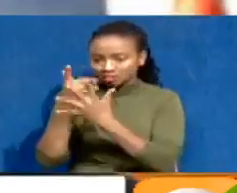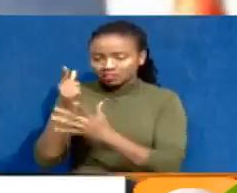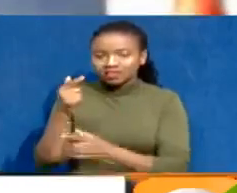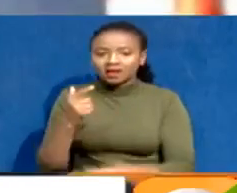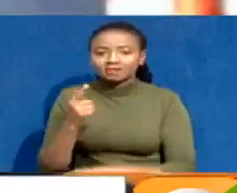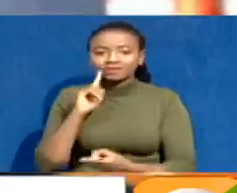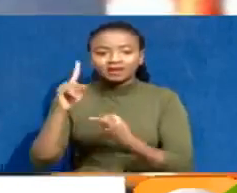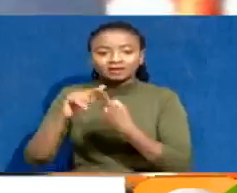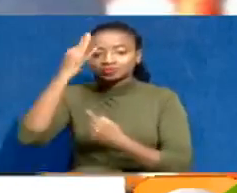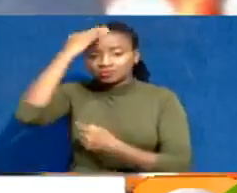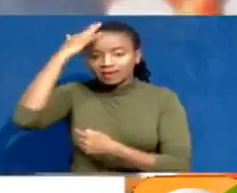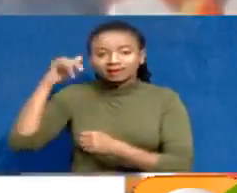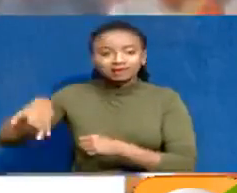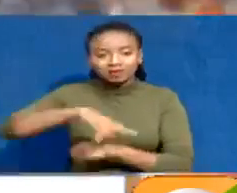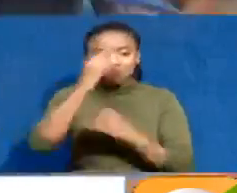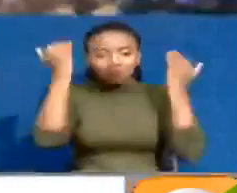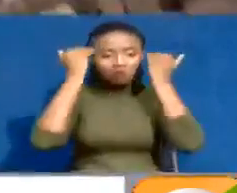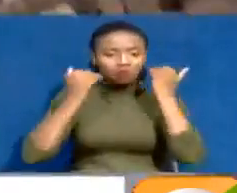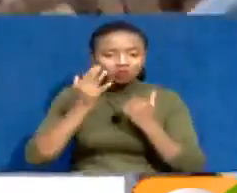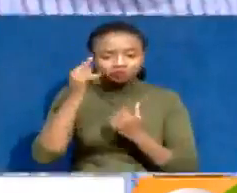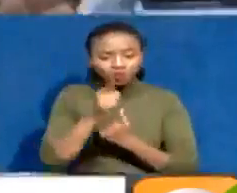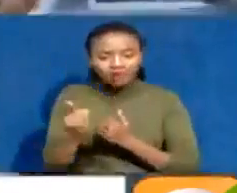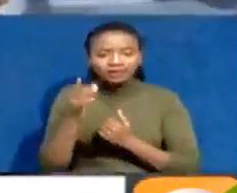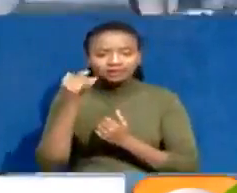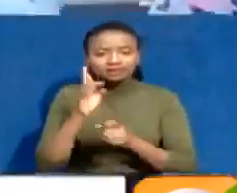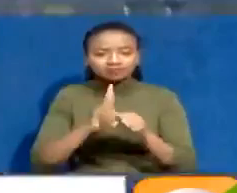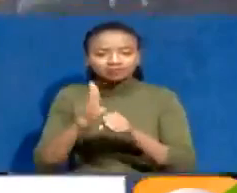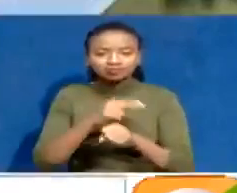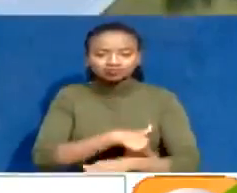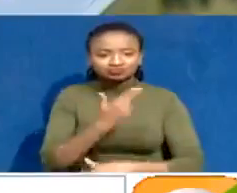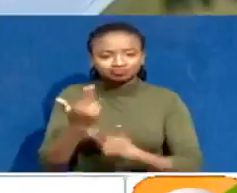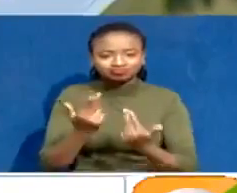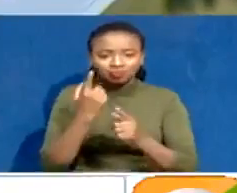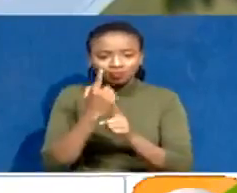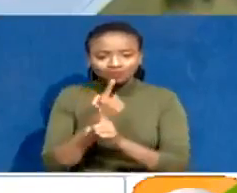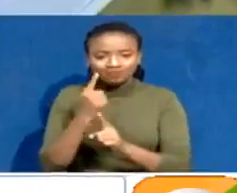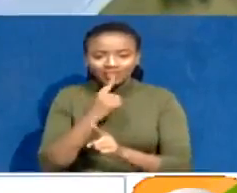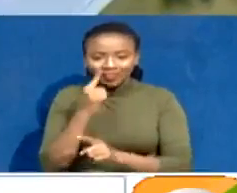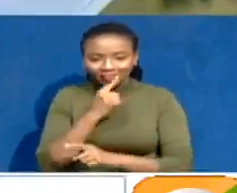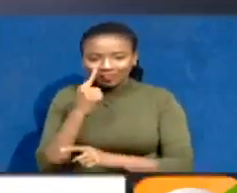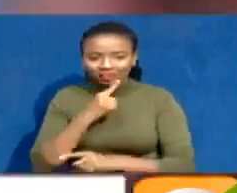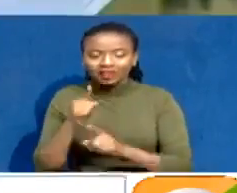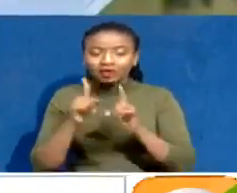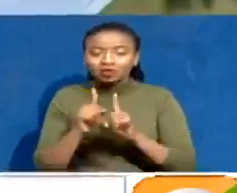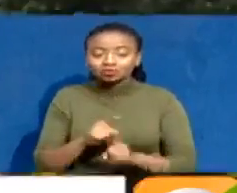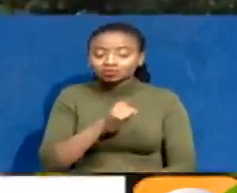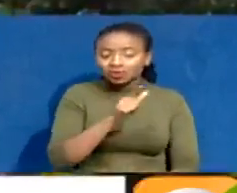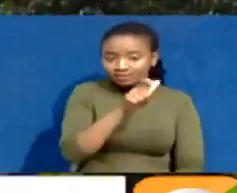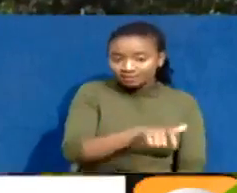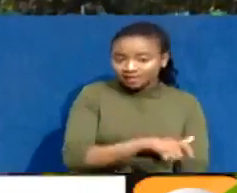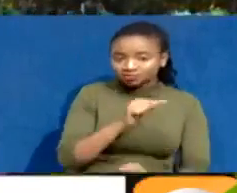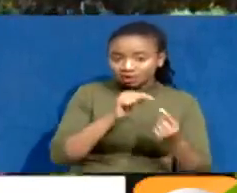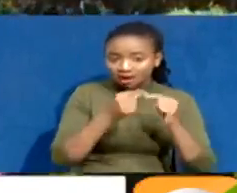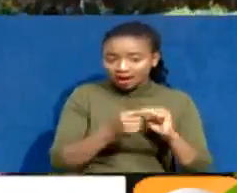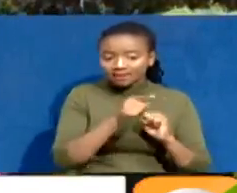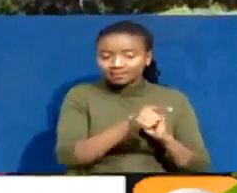kufikishwa mahakamani kukabiliwa na mashtaka ya kutumia silaha vibaya na kusababisha majeraha. Naam, kwa mujibu wa ripoti ya polisi, mwanamke aliyejeruhiwa